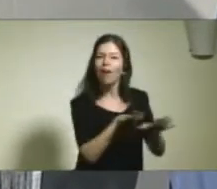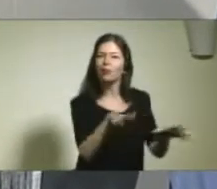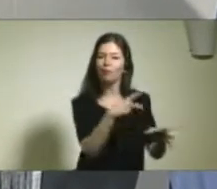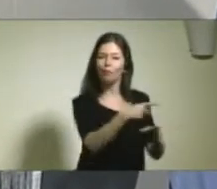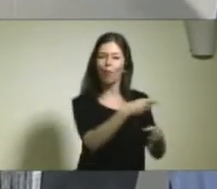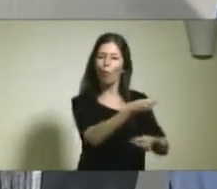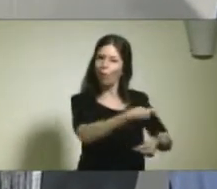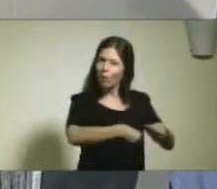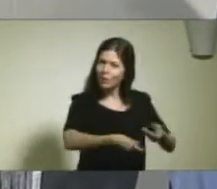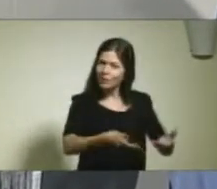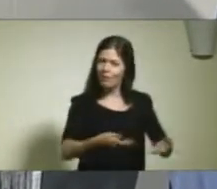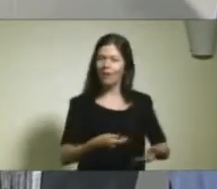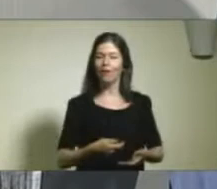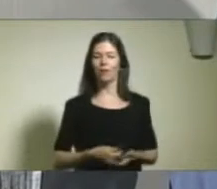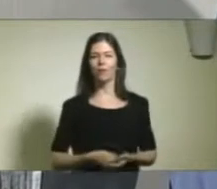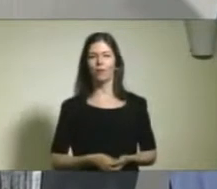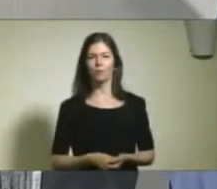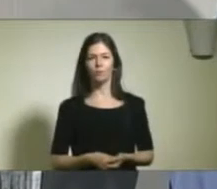Et